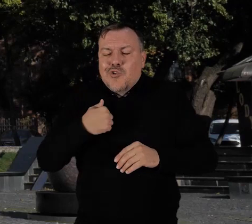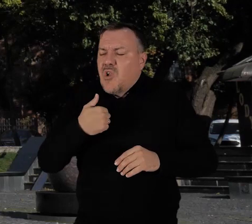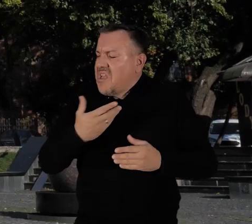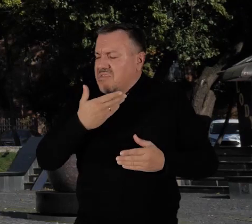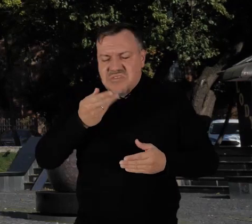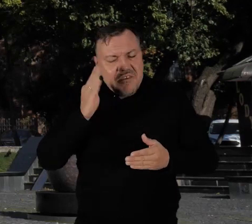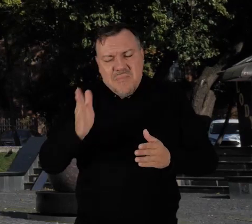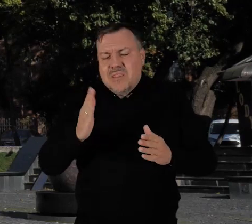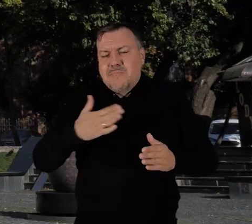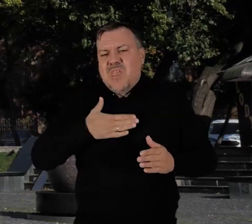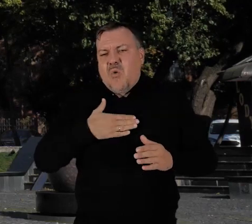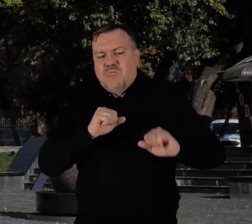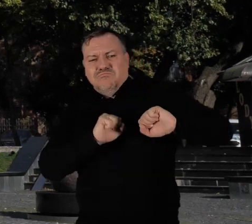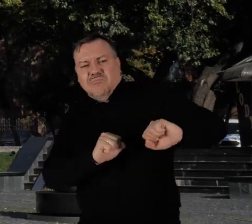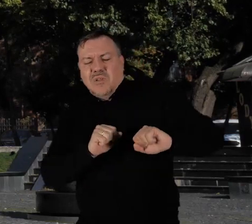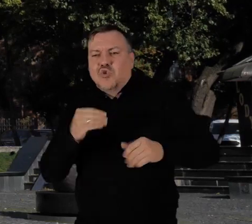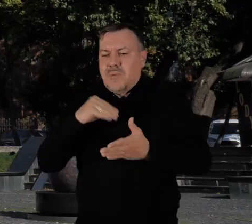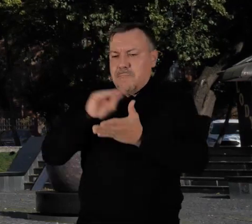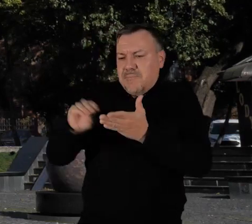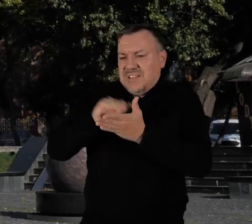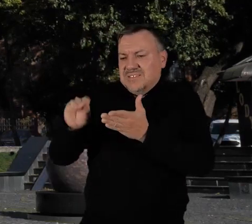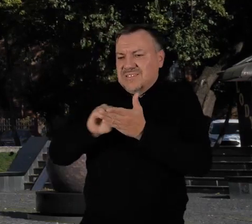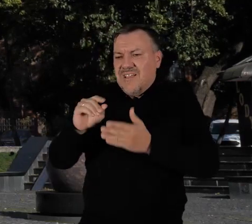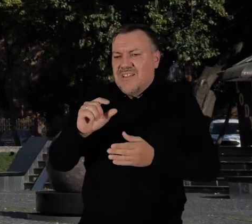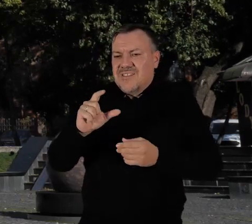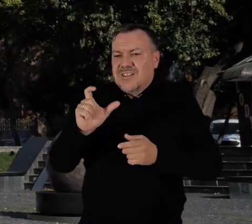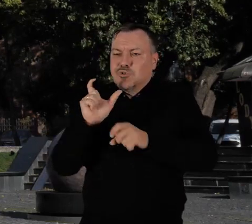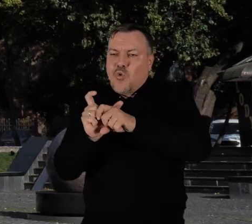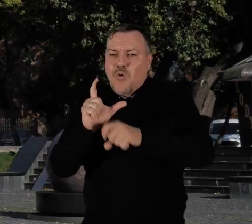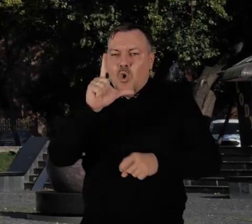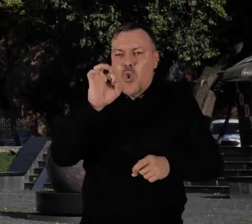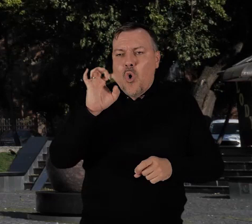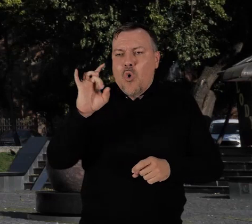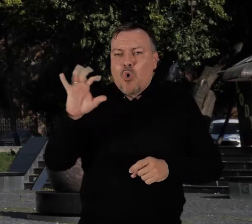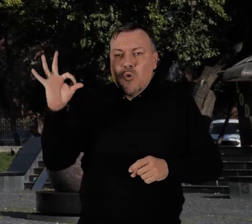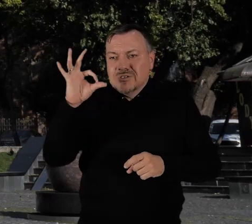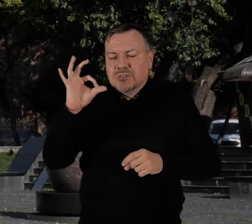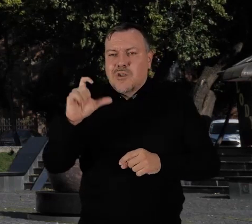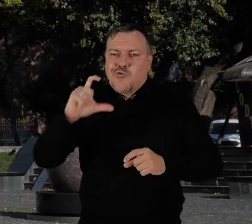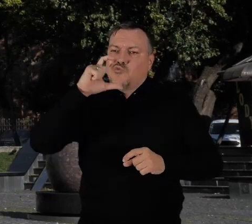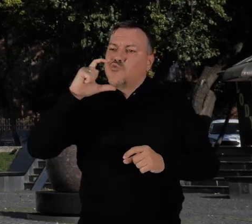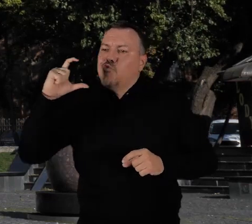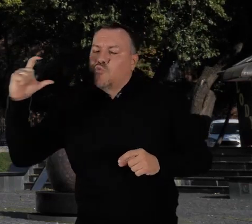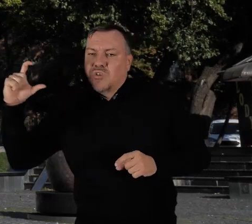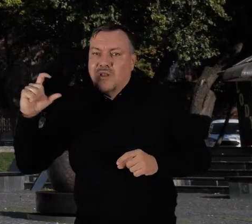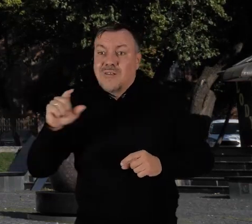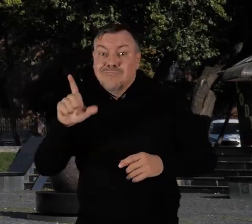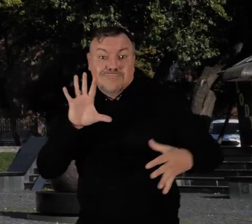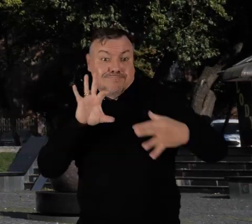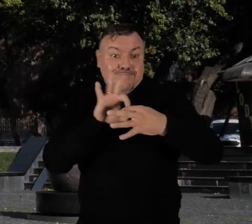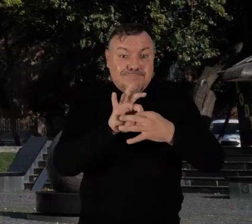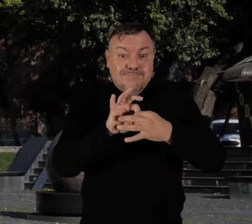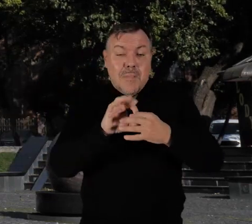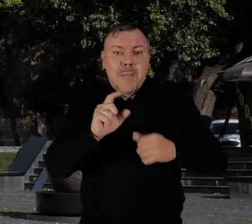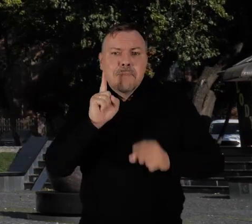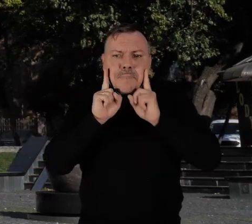włączenia, nie będę mieć oporów, by pisząc logos, używać dużej litery. To zjednoczenie